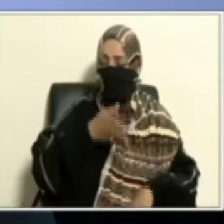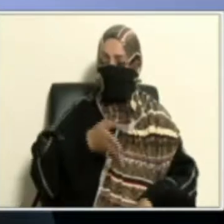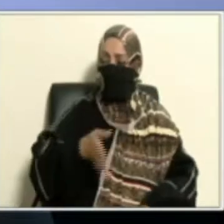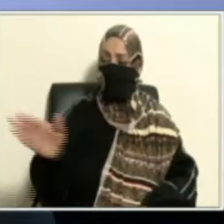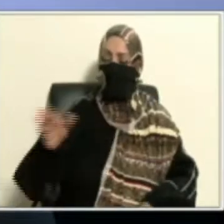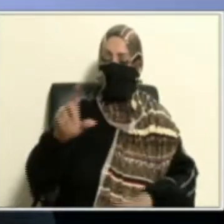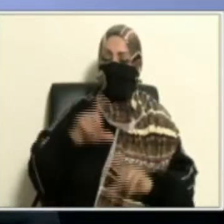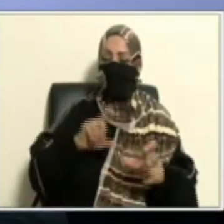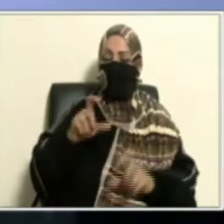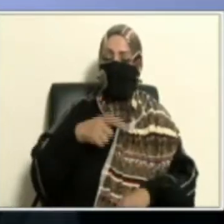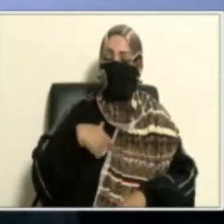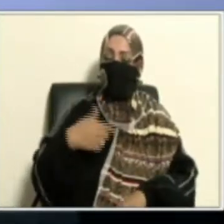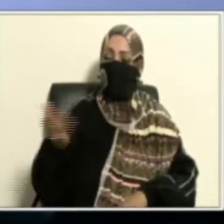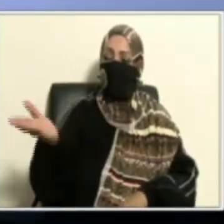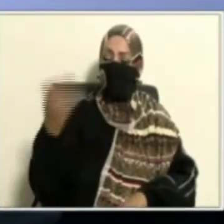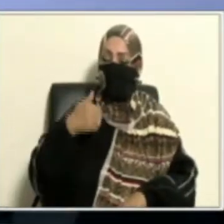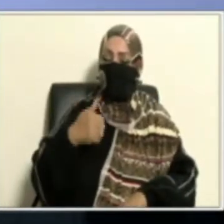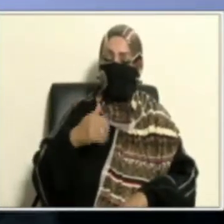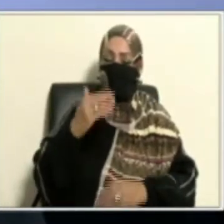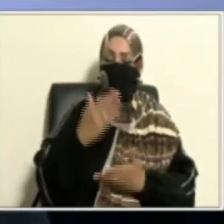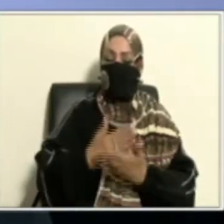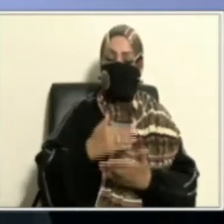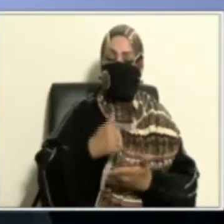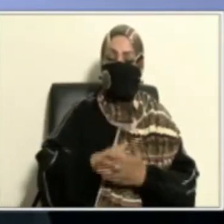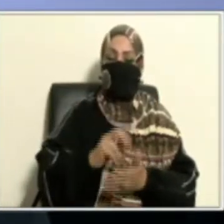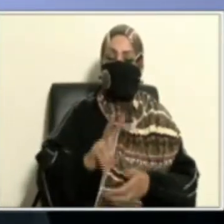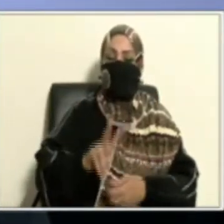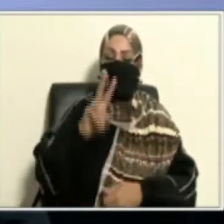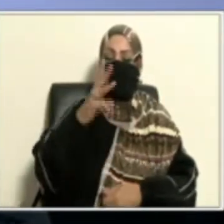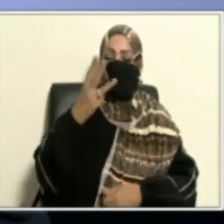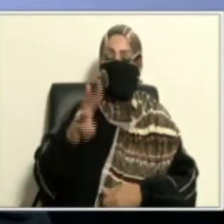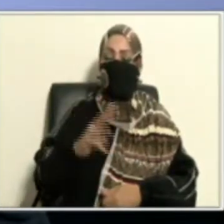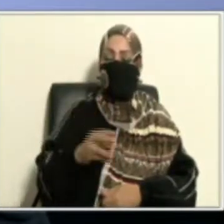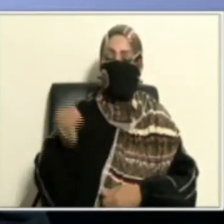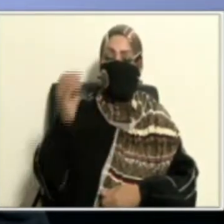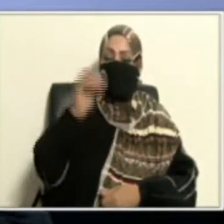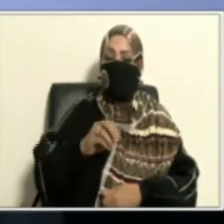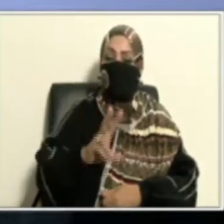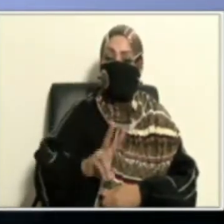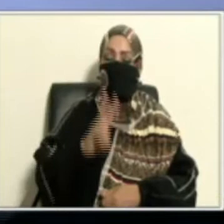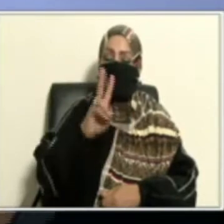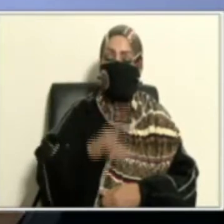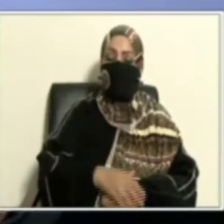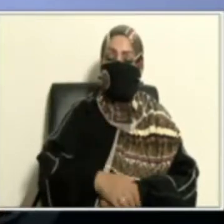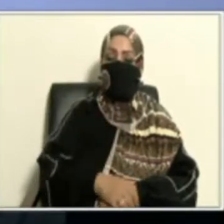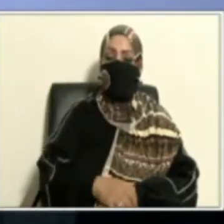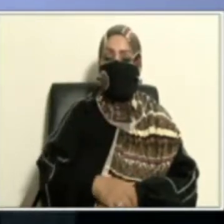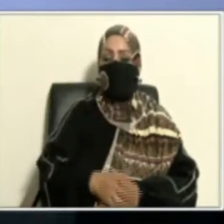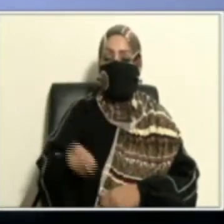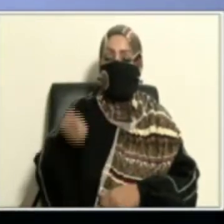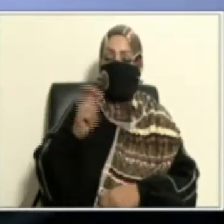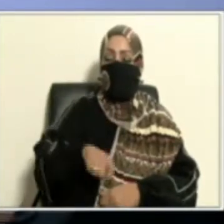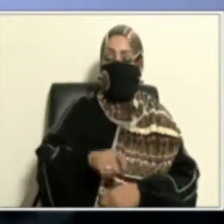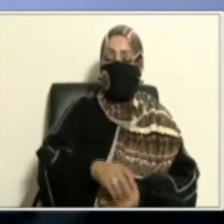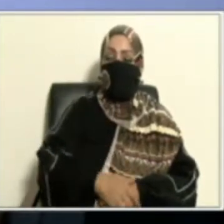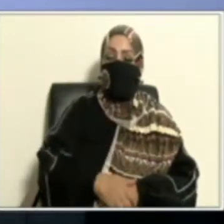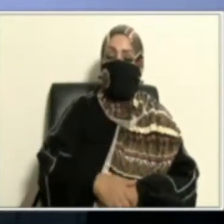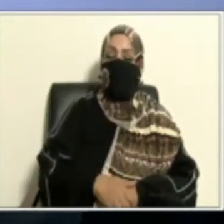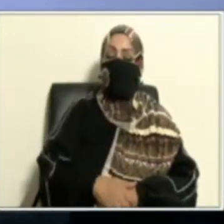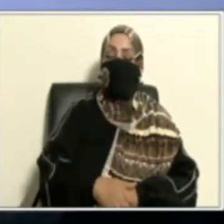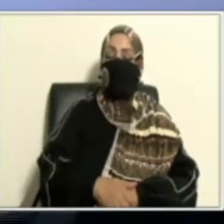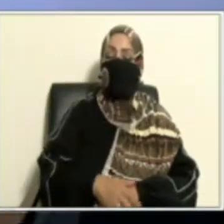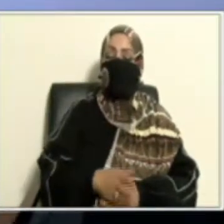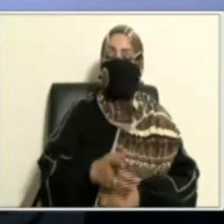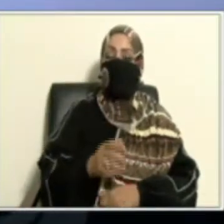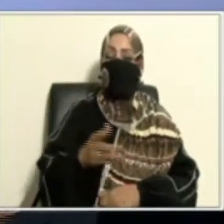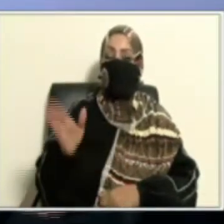زيادة، فهو يمشي مباشرة لمحل الثقة هذا، ومحل الثقة يعطيه شيك ب30 ولا ب29